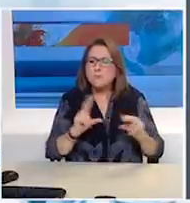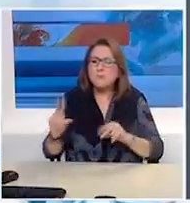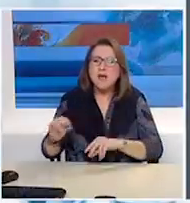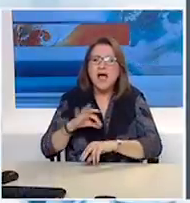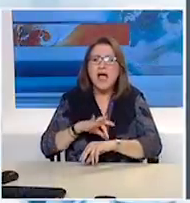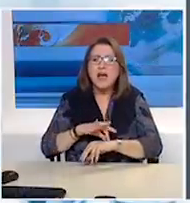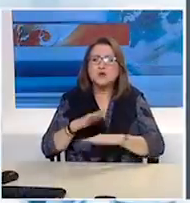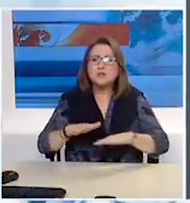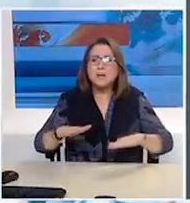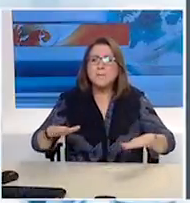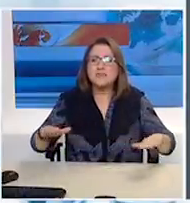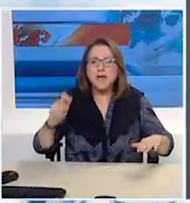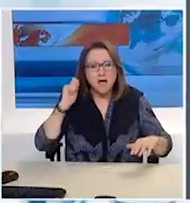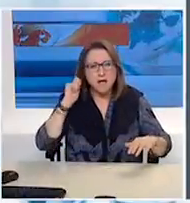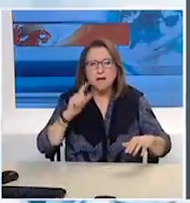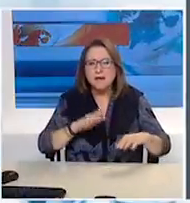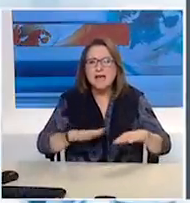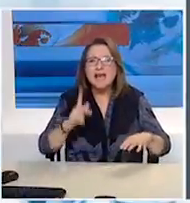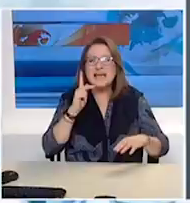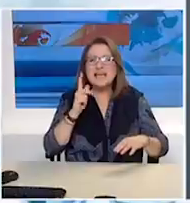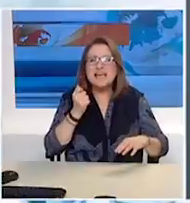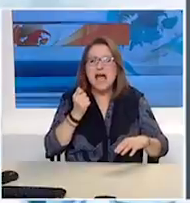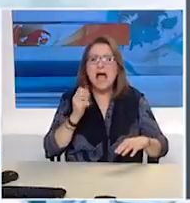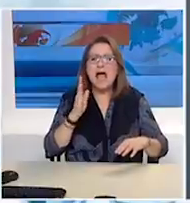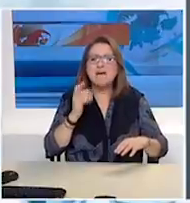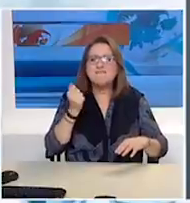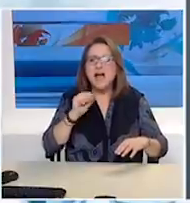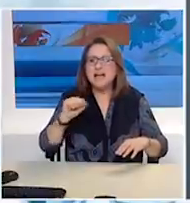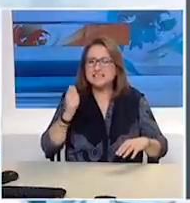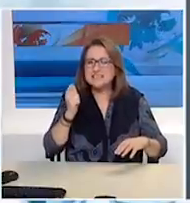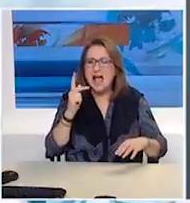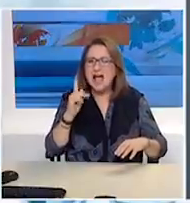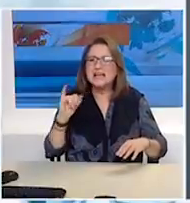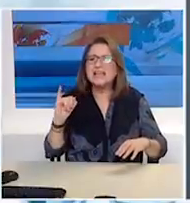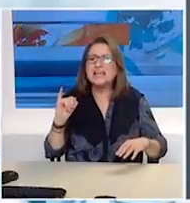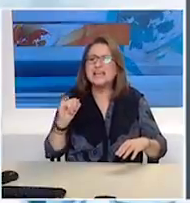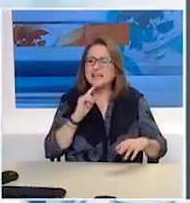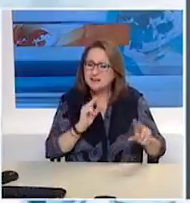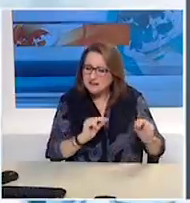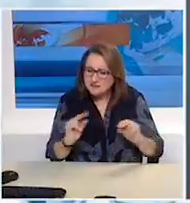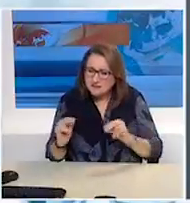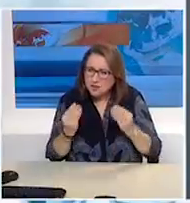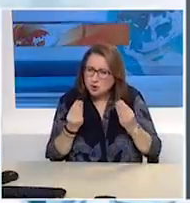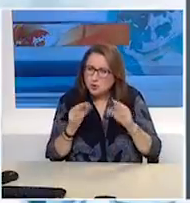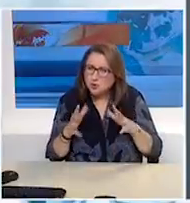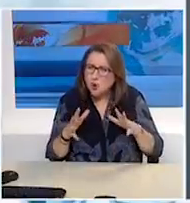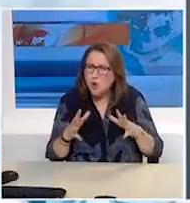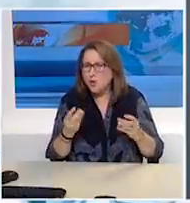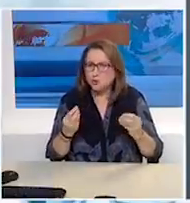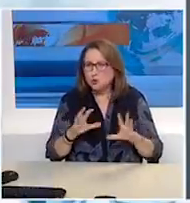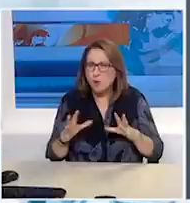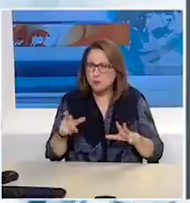η οποία την ξέρουν παιδί πολύ καλά, την νόσο Καβασάκη, τη συγκρίνουν με αυτή την νόσο και λένε ότι αυτό είναι κάτι πιο βαρύ, κάτι